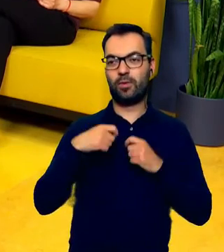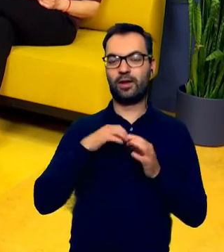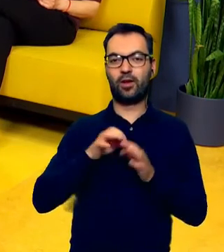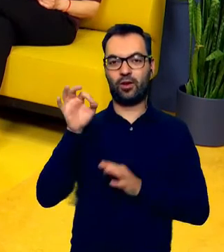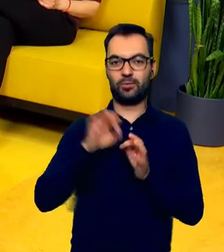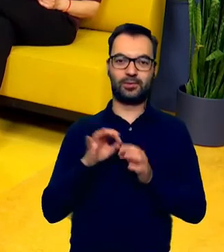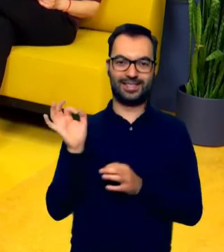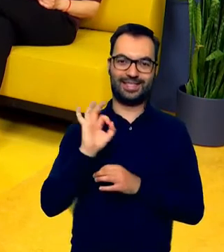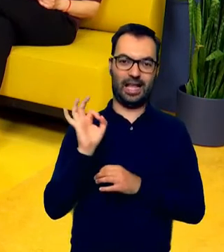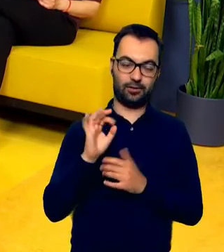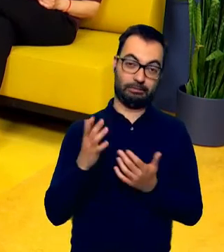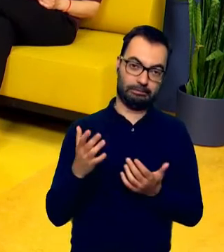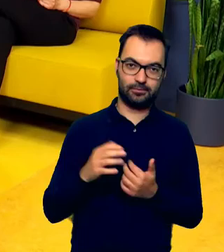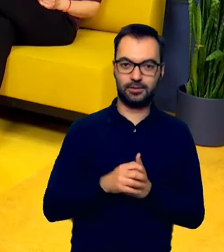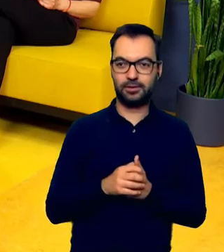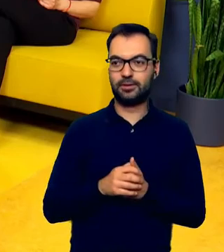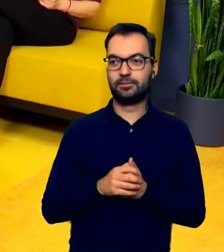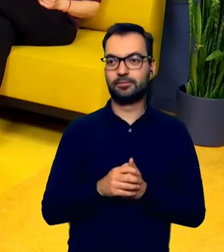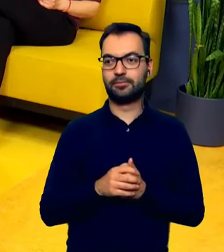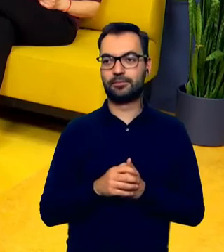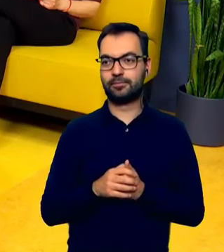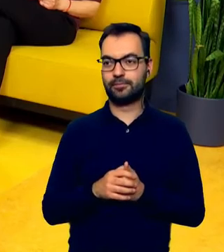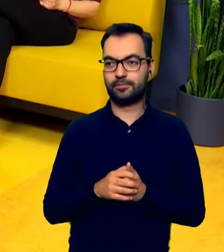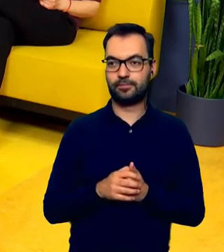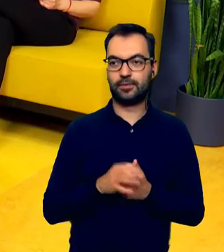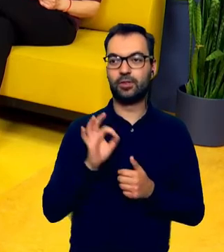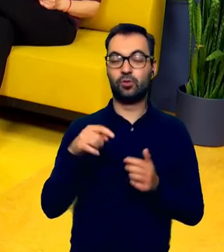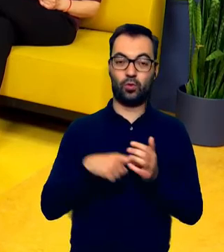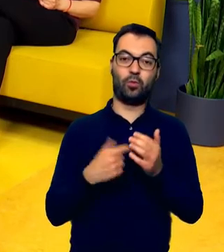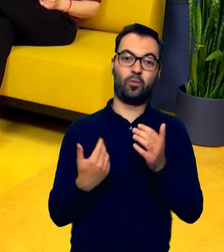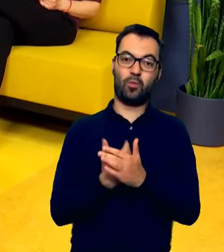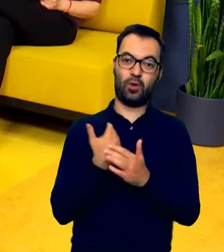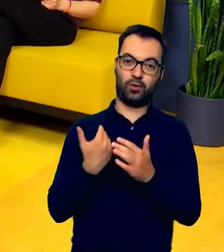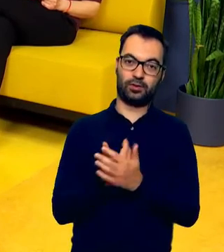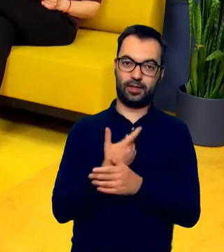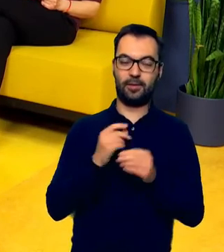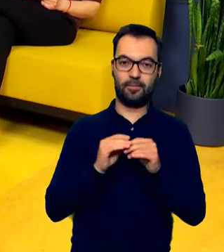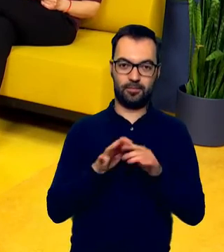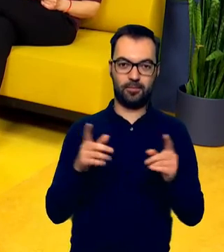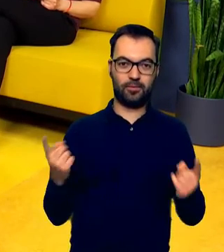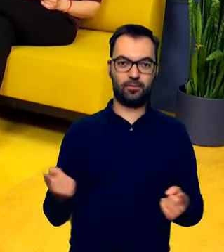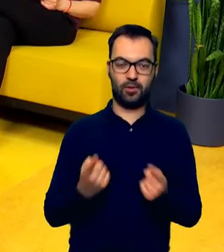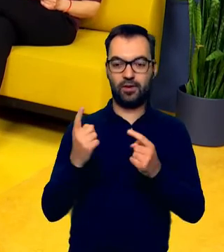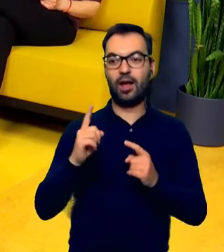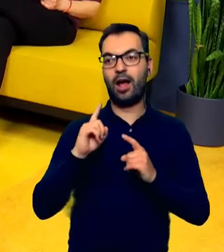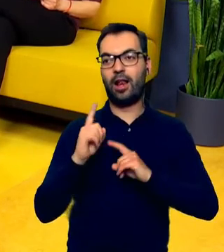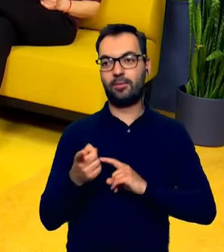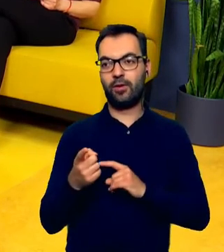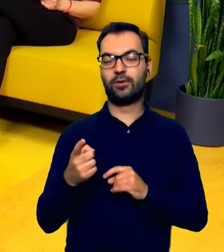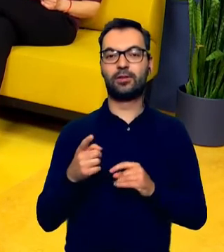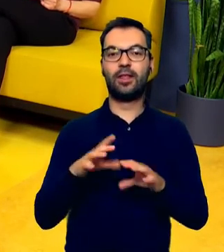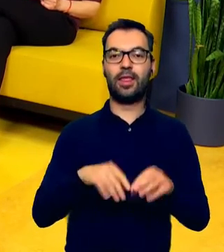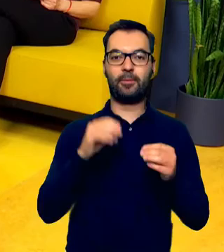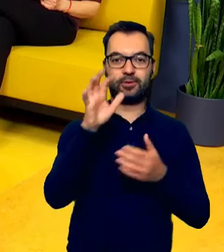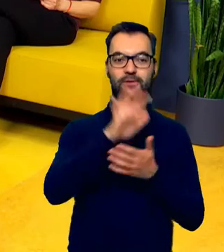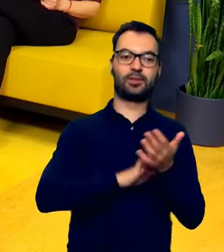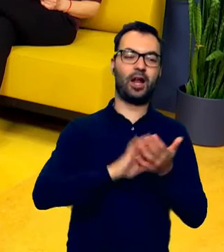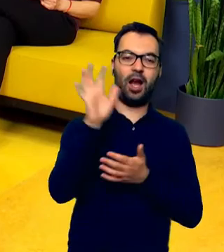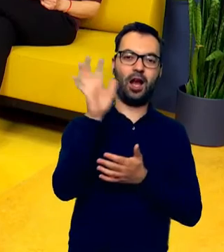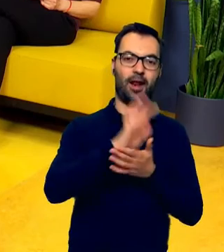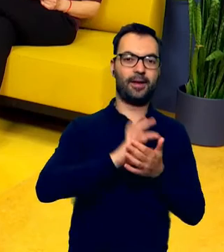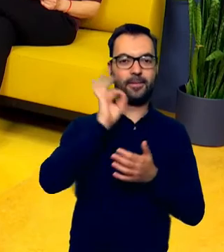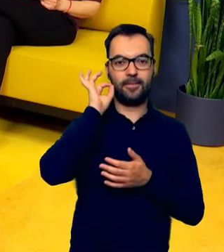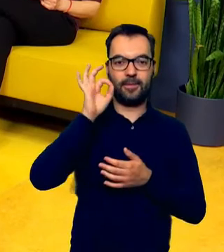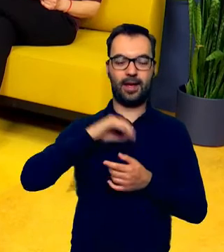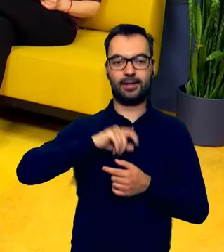w rozmiarze zero i właśnie to jest moda, która jest lansowana. Albo na pierwszych stronach opisujemy